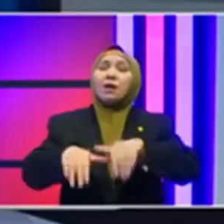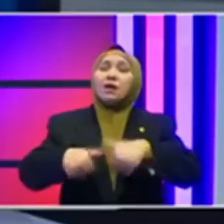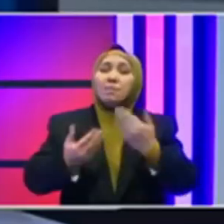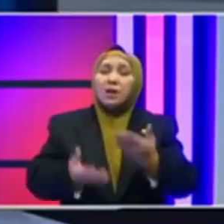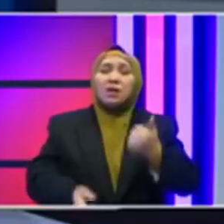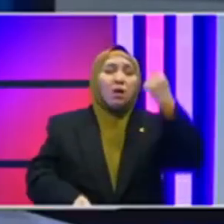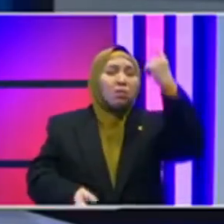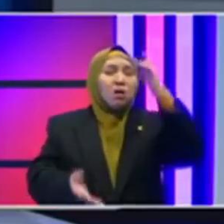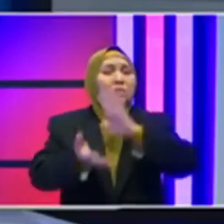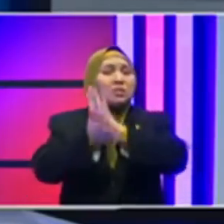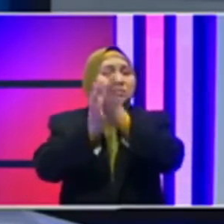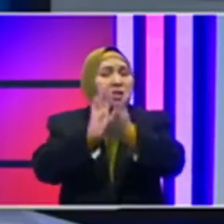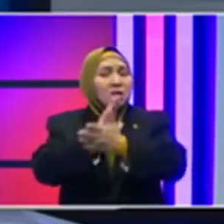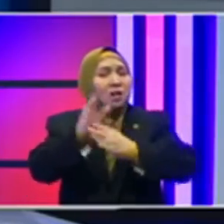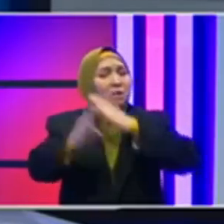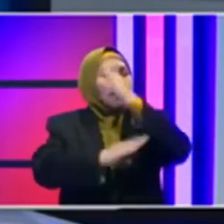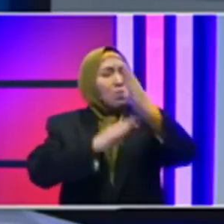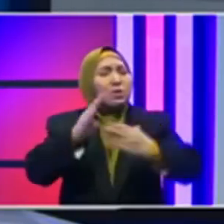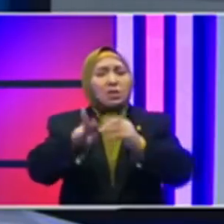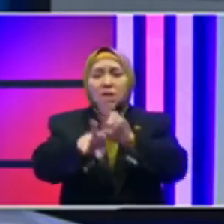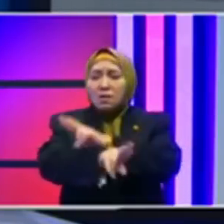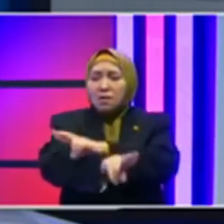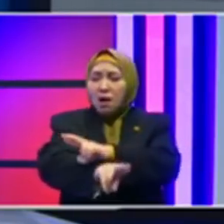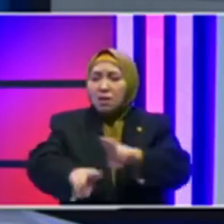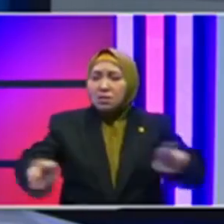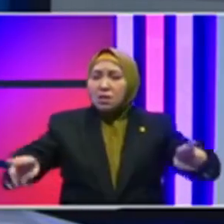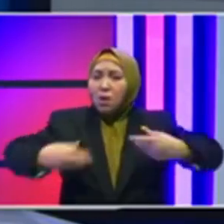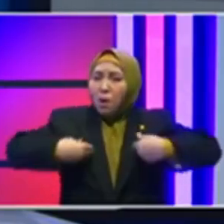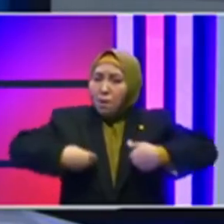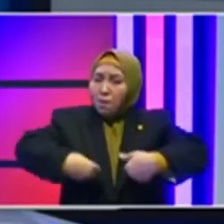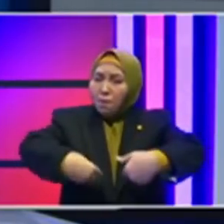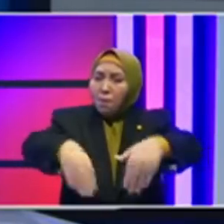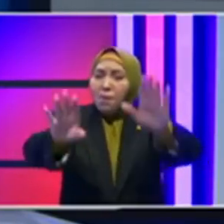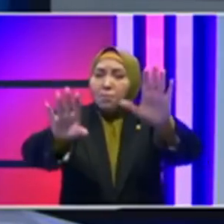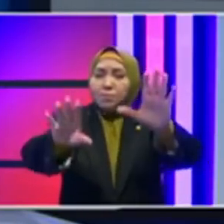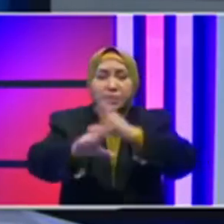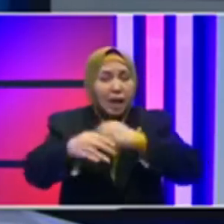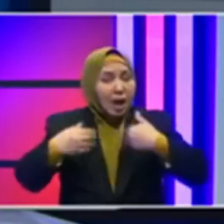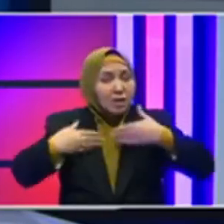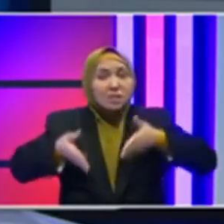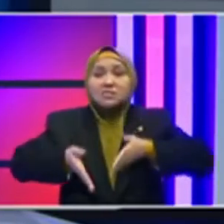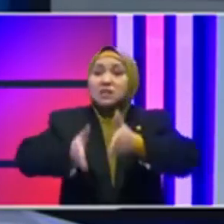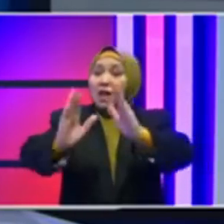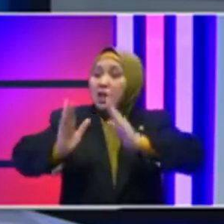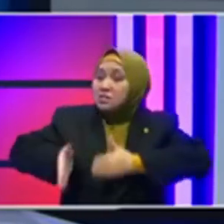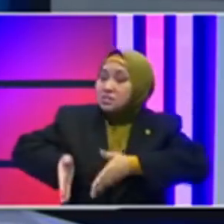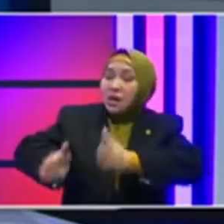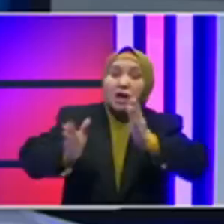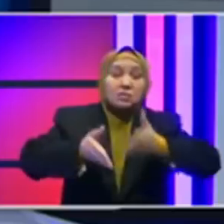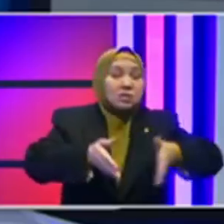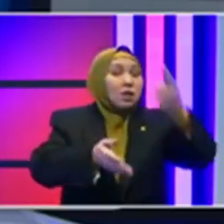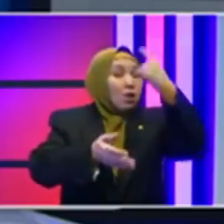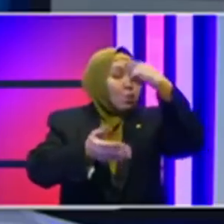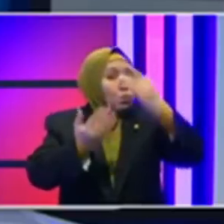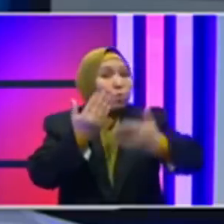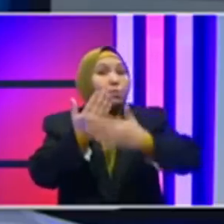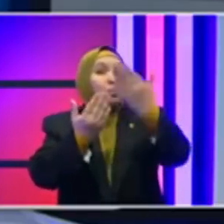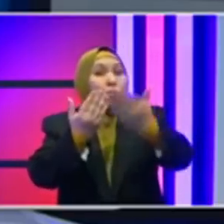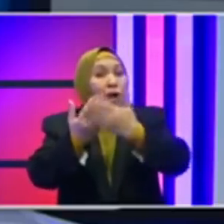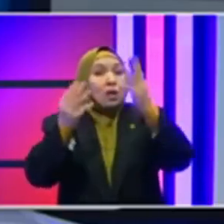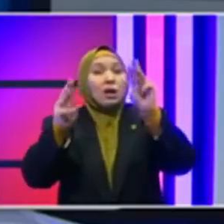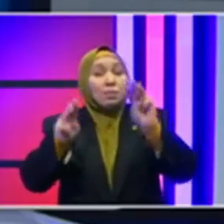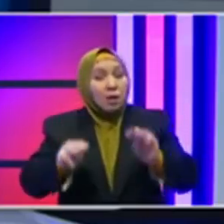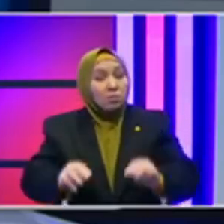menjadikan bumi ini rate sebagai hamparan dan ada jalan-jalannya untuk memudahkan manusia